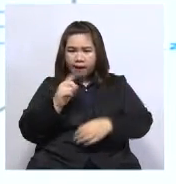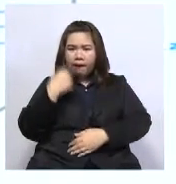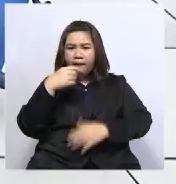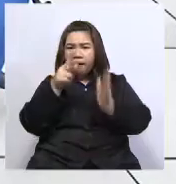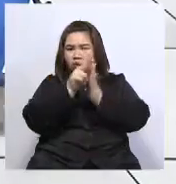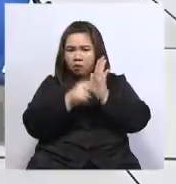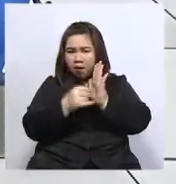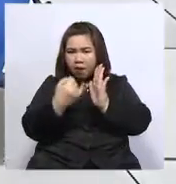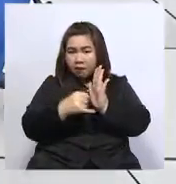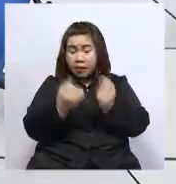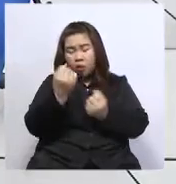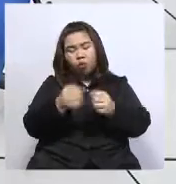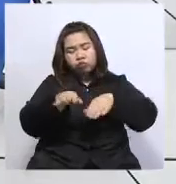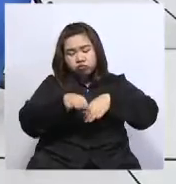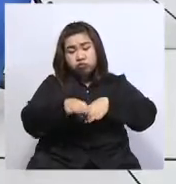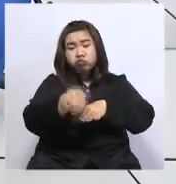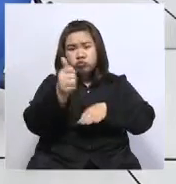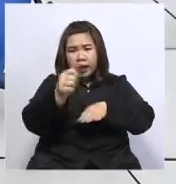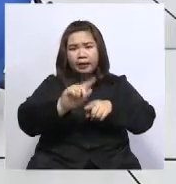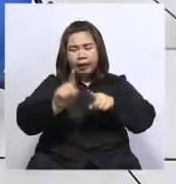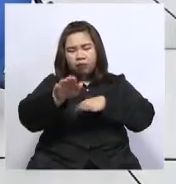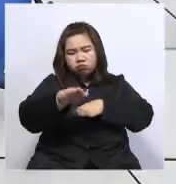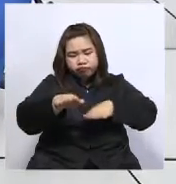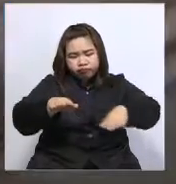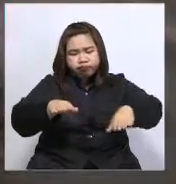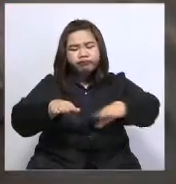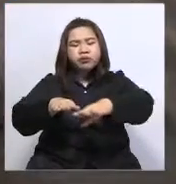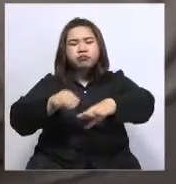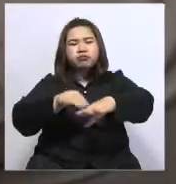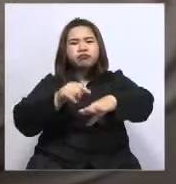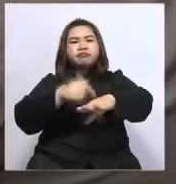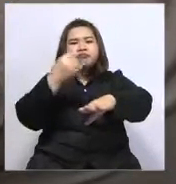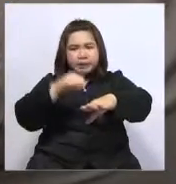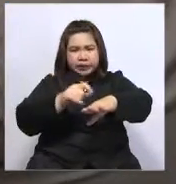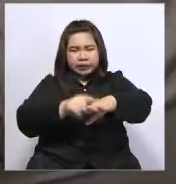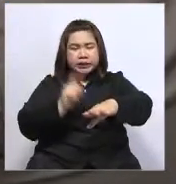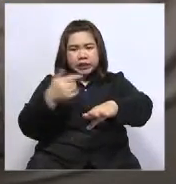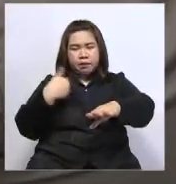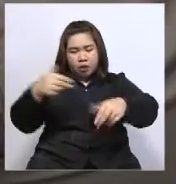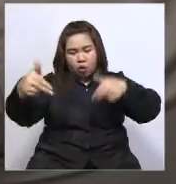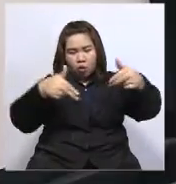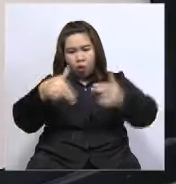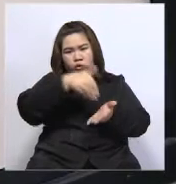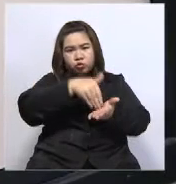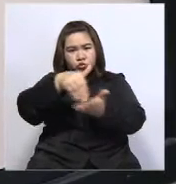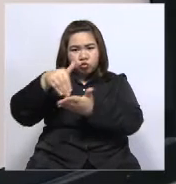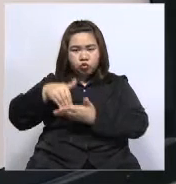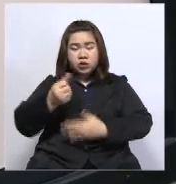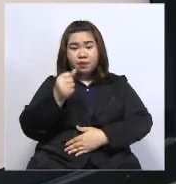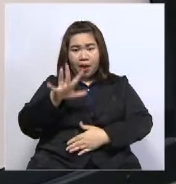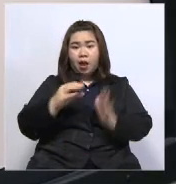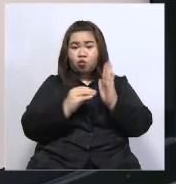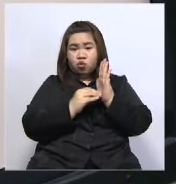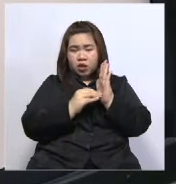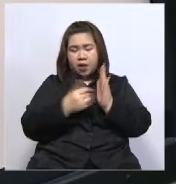างเดินรถในเขตห้ามนะคะซึ่งมีการติดตั้งกล้องเลนส์เชนจ์ทั่วทั้ง15จุดในพื้นที่กรุงเทพมหานครค่ะโดยเน้นติดอยู่